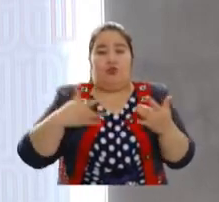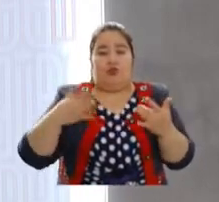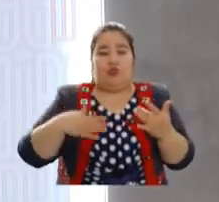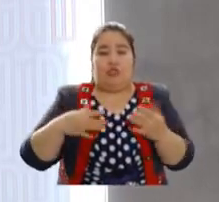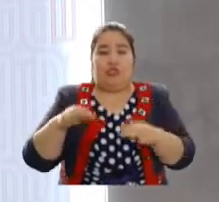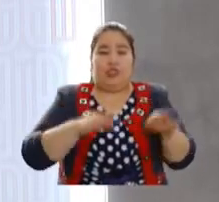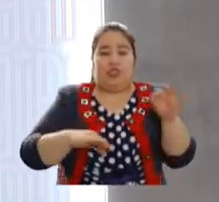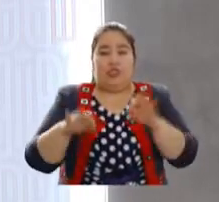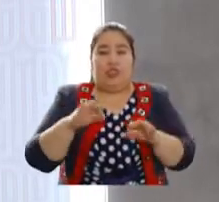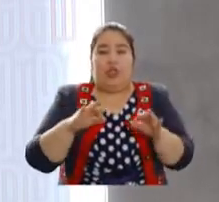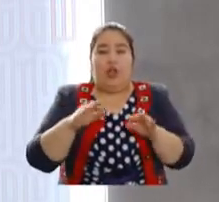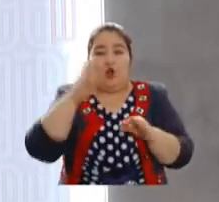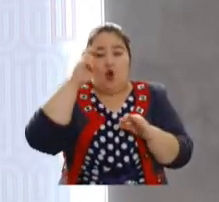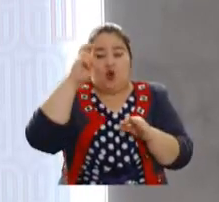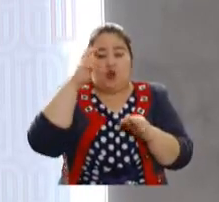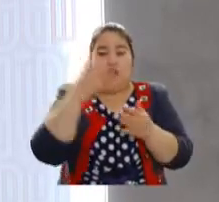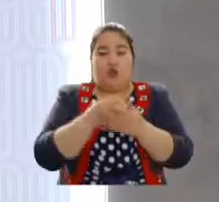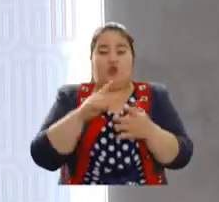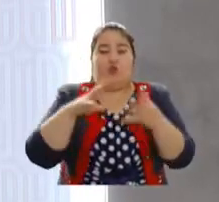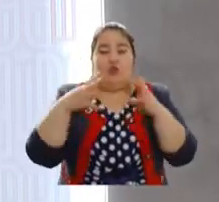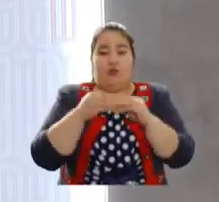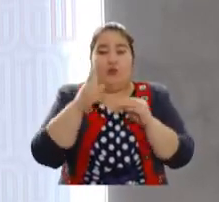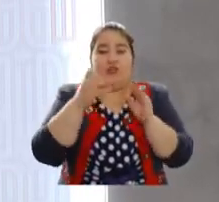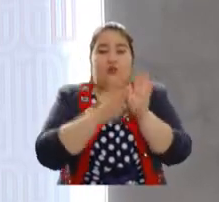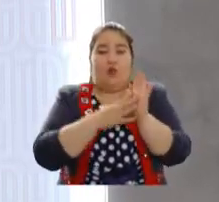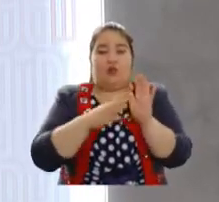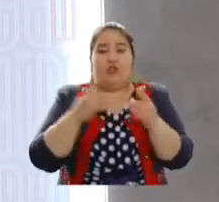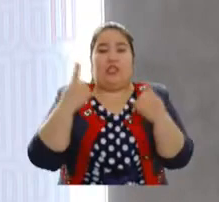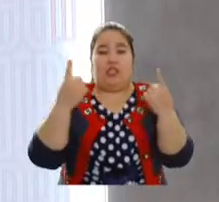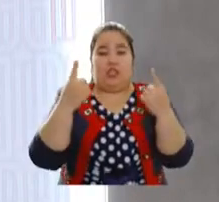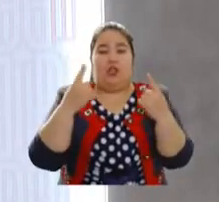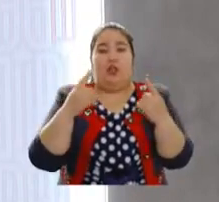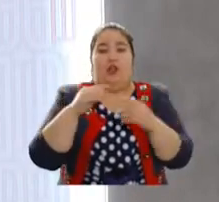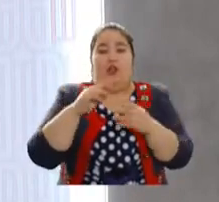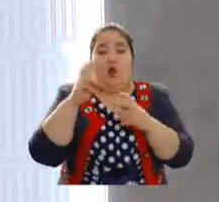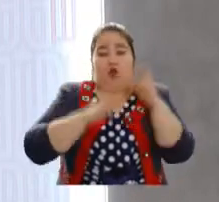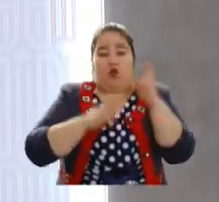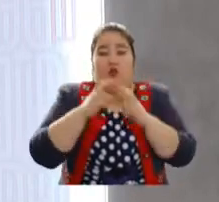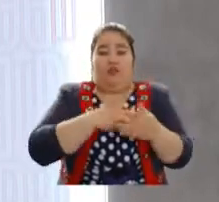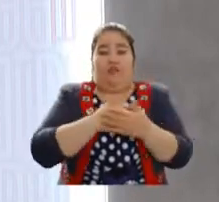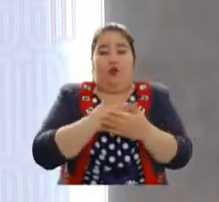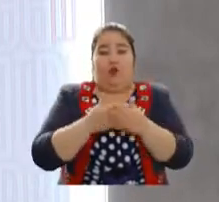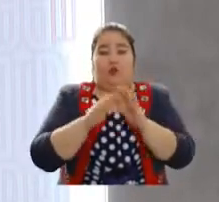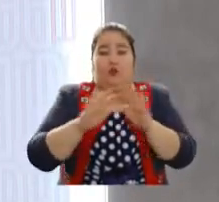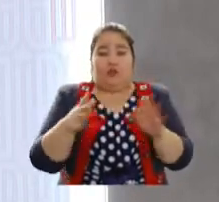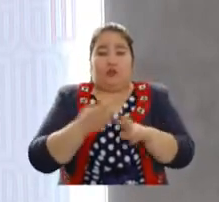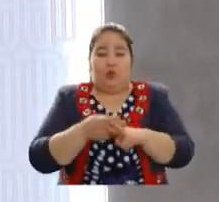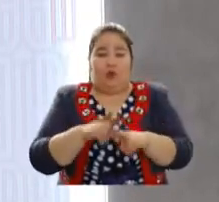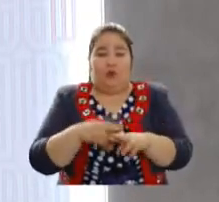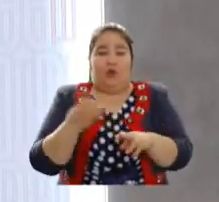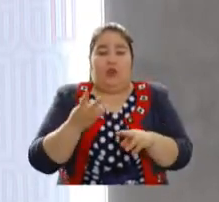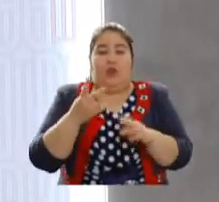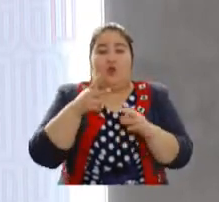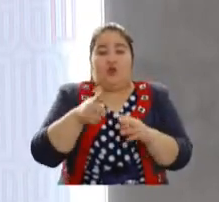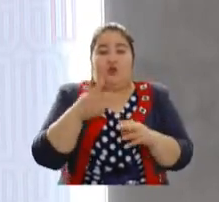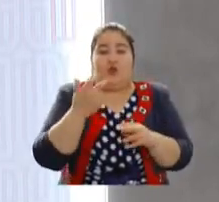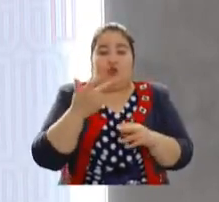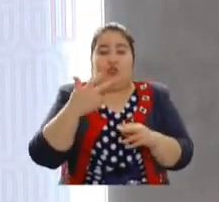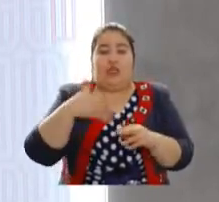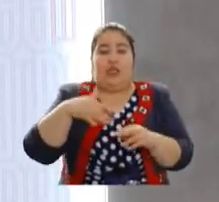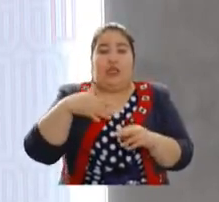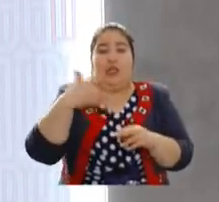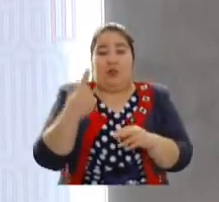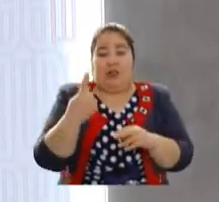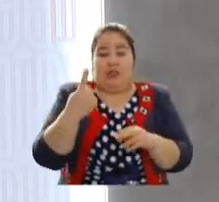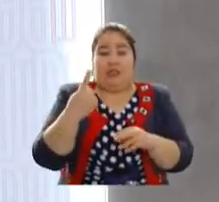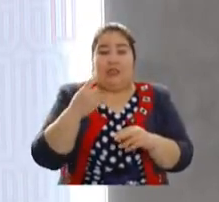shaklidagi korxonalar, shu jumladan 109 ta kirik korxonalar faoliyat ko'rsatmoqda. Jumladan 3350